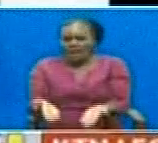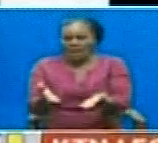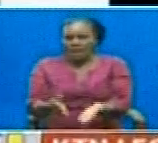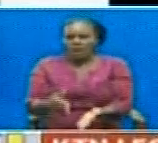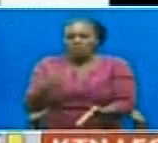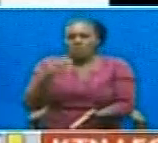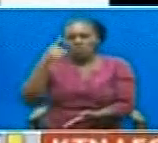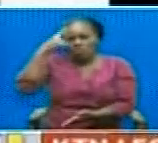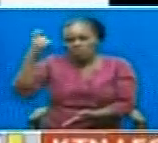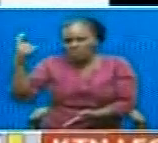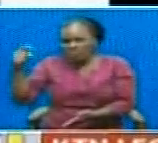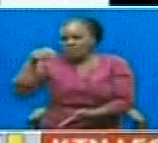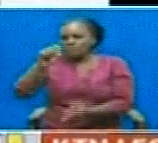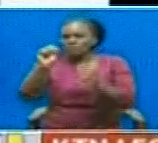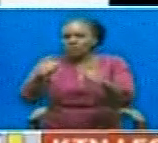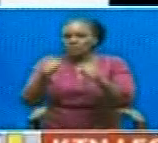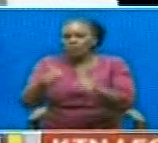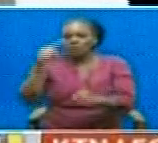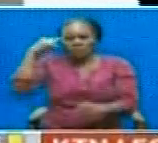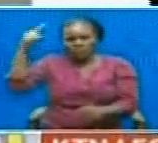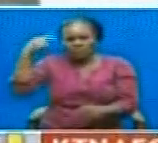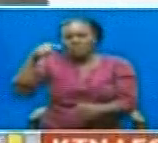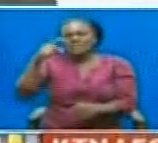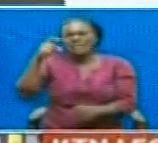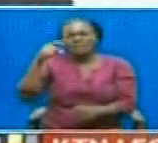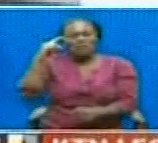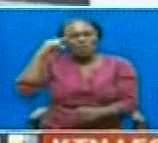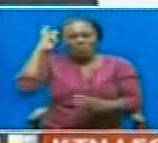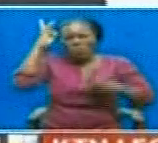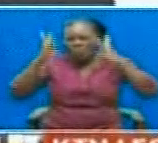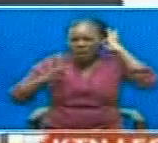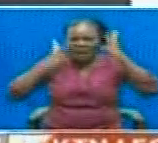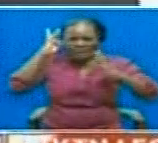kuwa ataruka kichwa unamtoa jasho pembe zote za mwili wake.